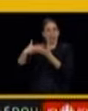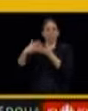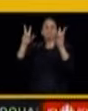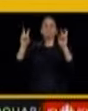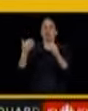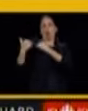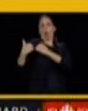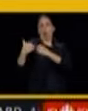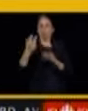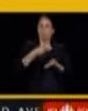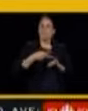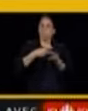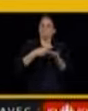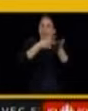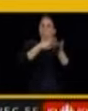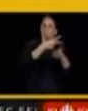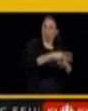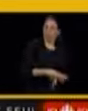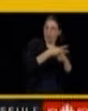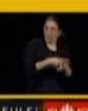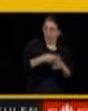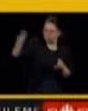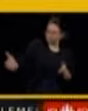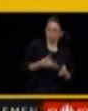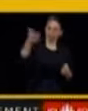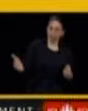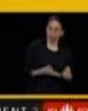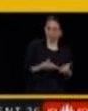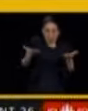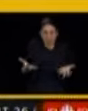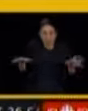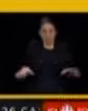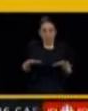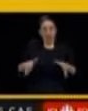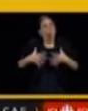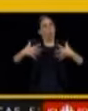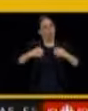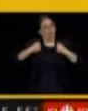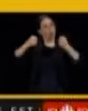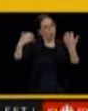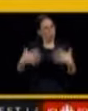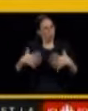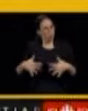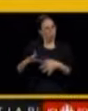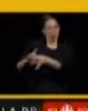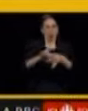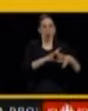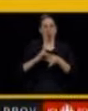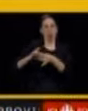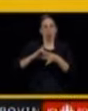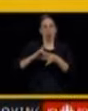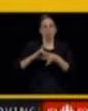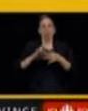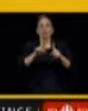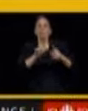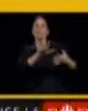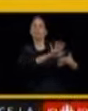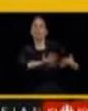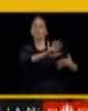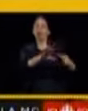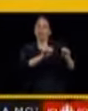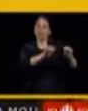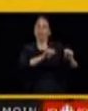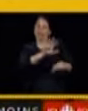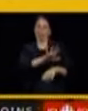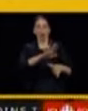bénéficiaires. Alors ça, c'est en cours actuellement. C'est un grand effort de collaboration avec le secteur de l'éducation. Prochaine